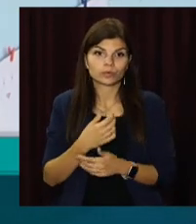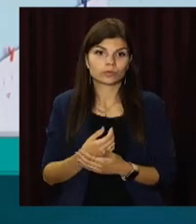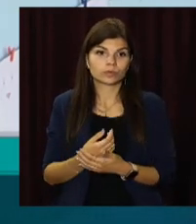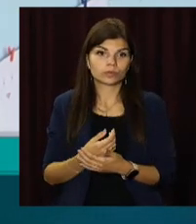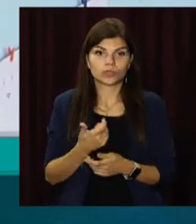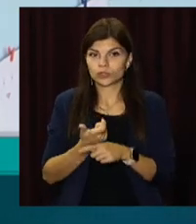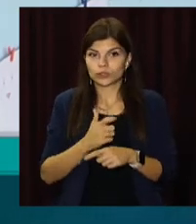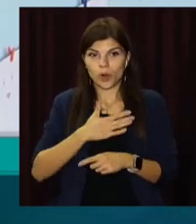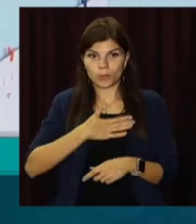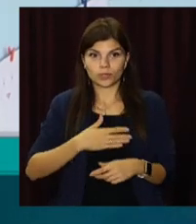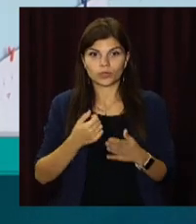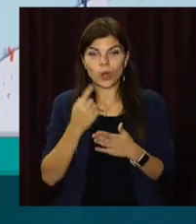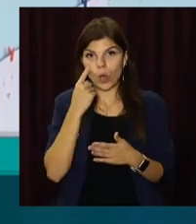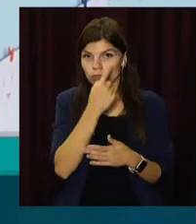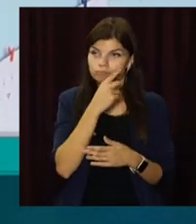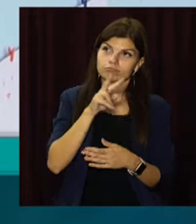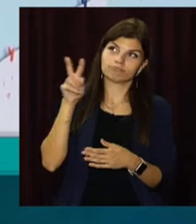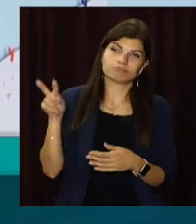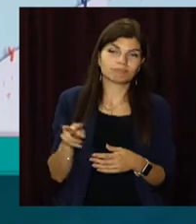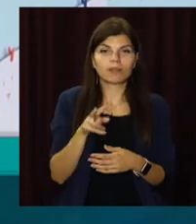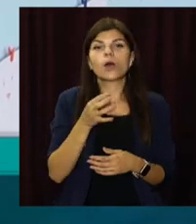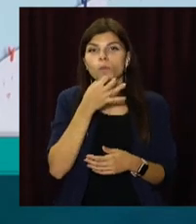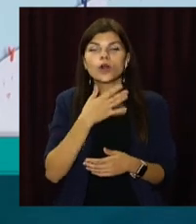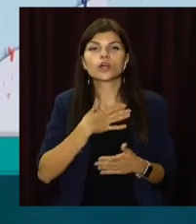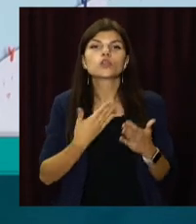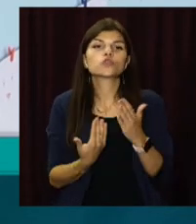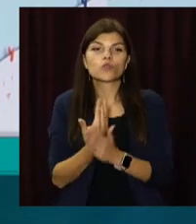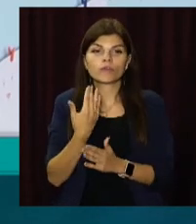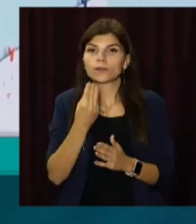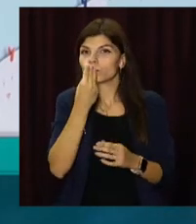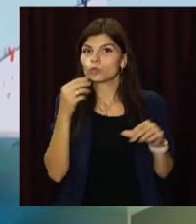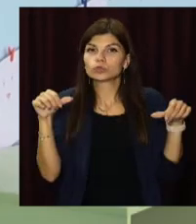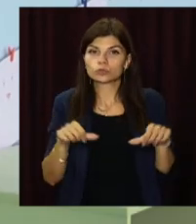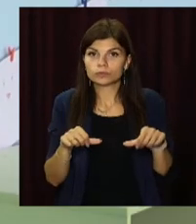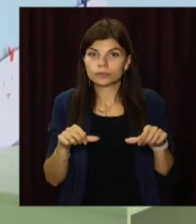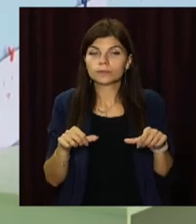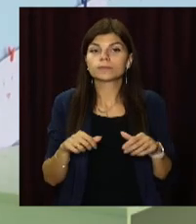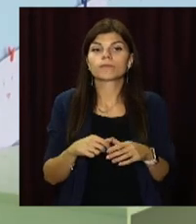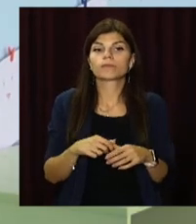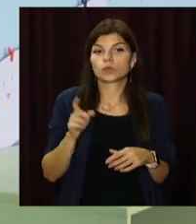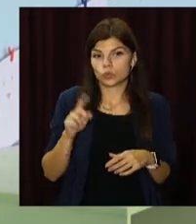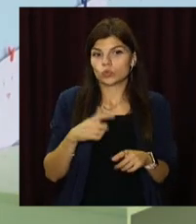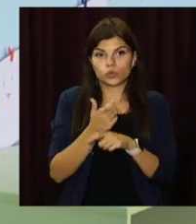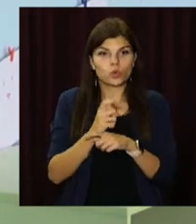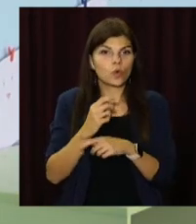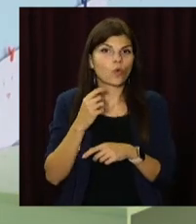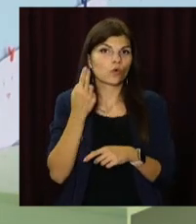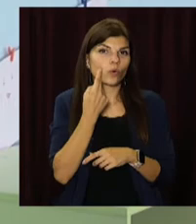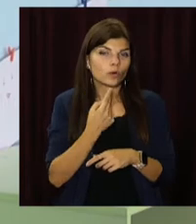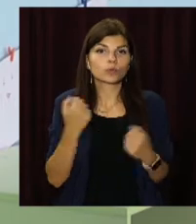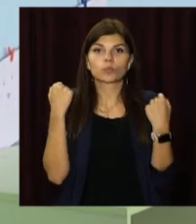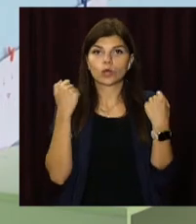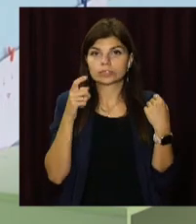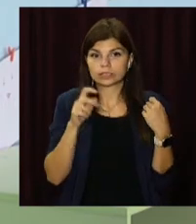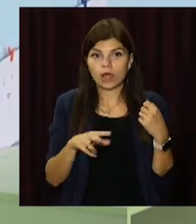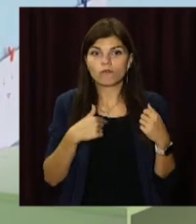дуже приємний до очей. Подобається наша нова їдальня. також дуже гарний колір. Спортивний зал.